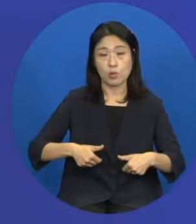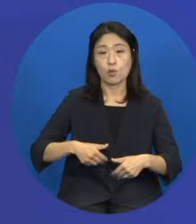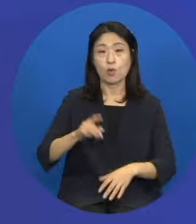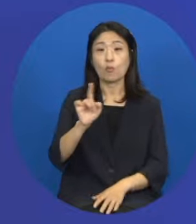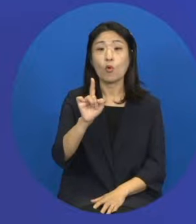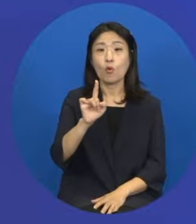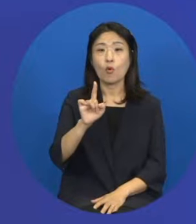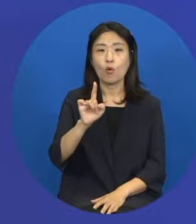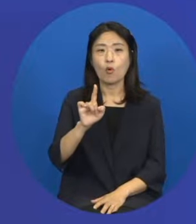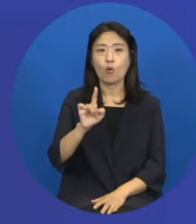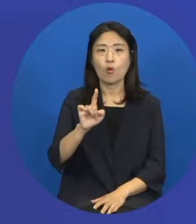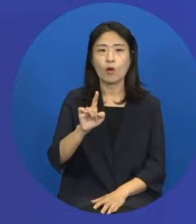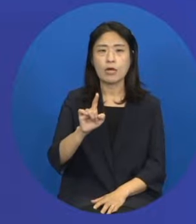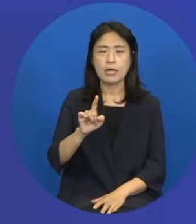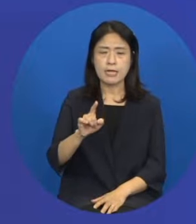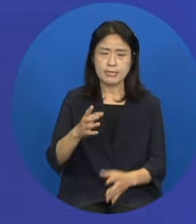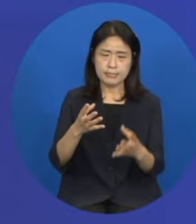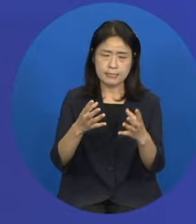부분입니다.